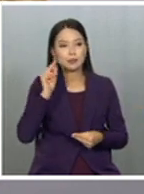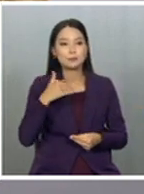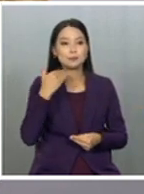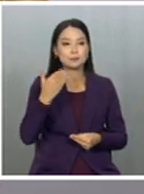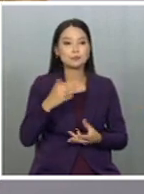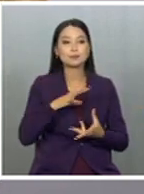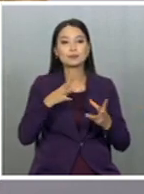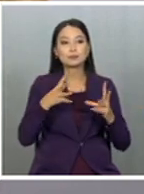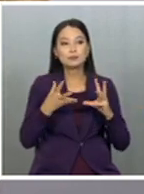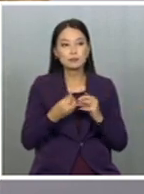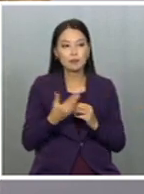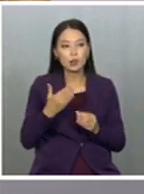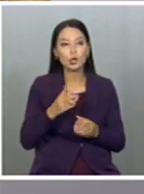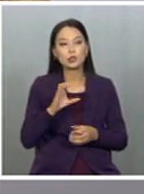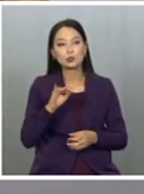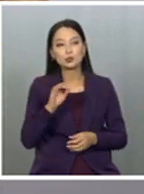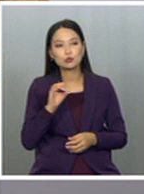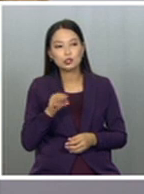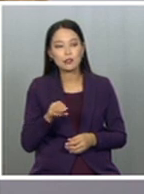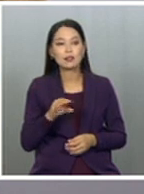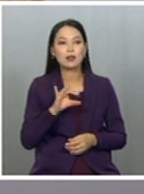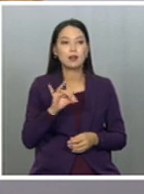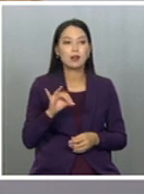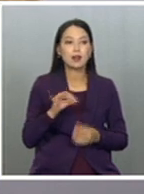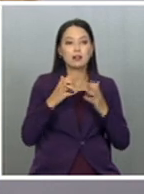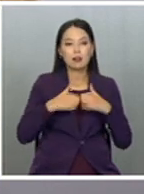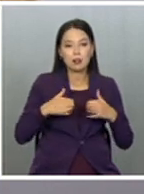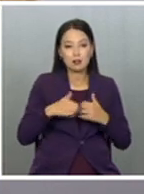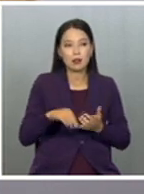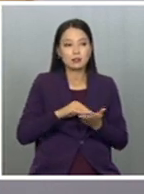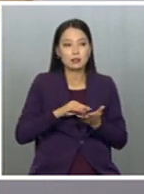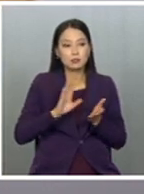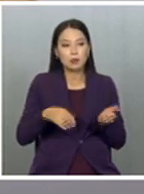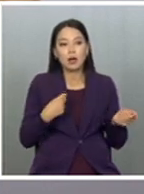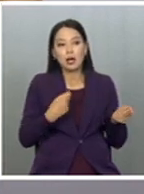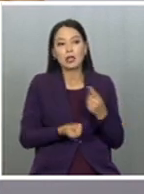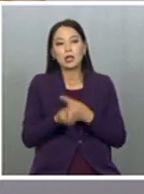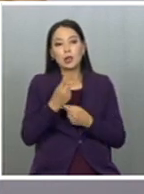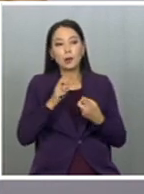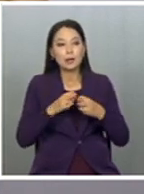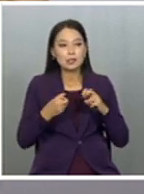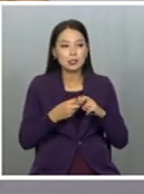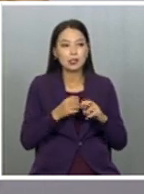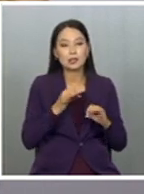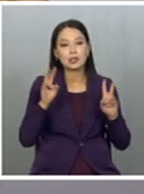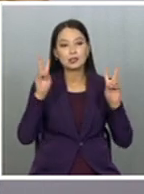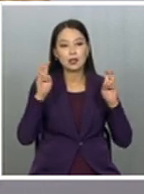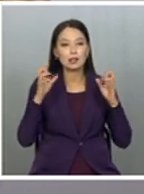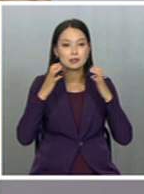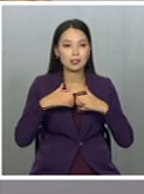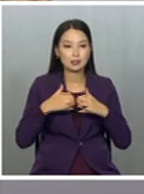айтысына сюжеттік композициялық талдау жасайсыздар. Айтыста көтерілген мәселе мен тақырыпты